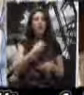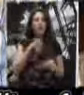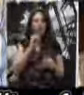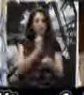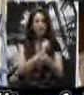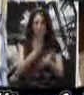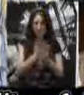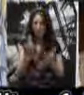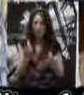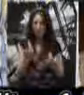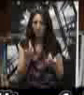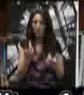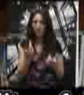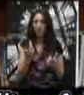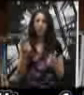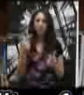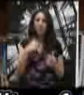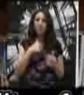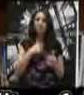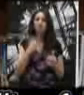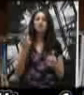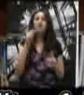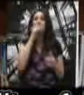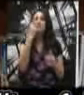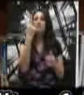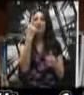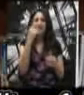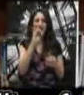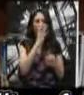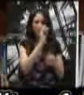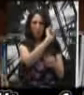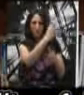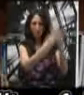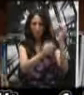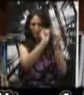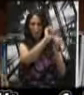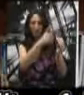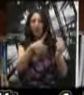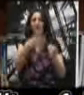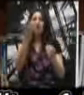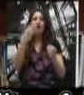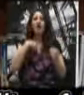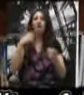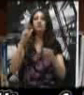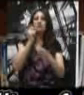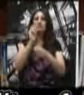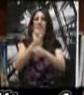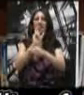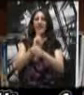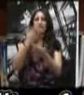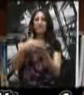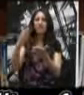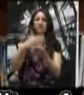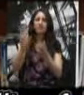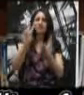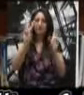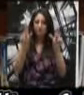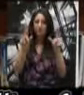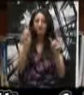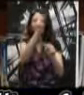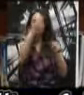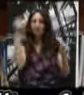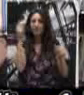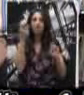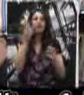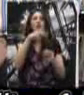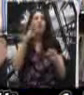امال ايه اللي حصل بقى، احكي لي. ما هو احنا من زمان ما جوزنا البنتين اللي هما بنتين، وهو وجبنا جهاز بالجستون